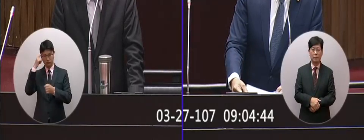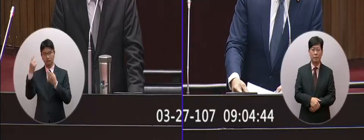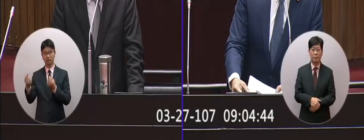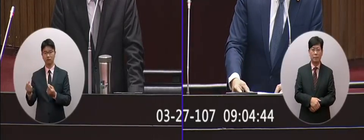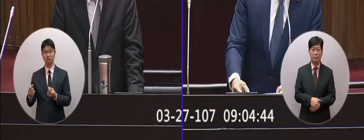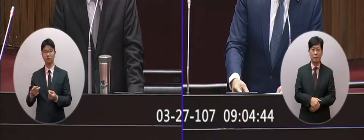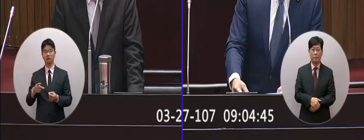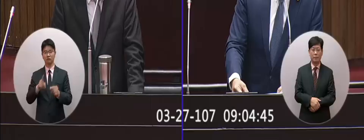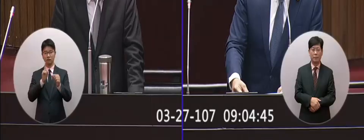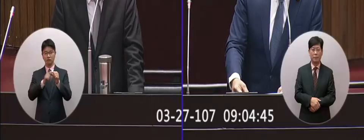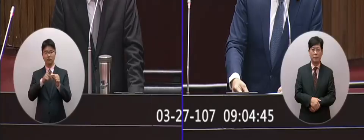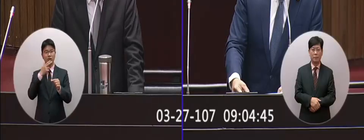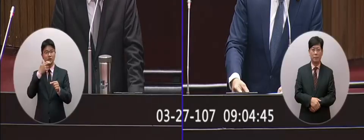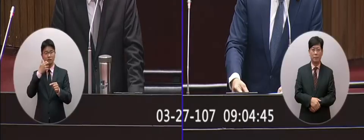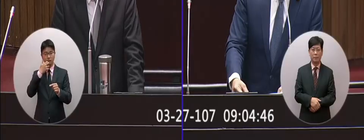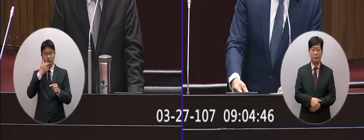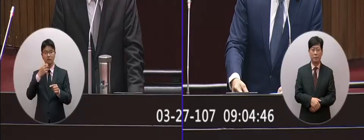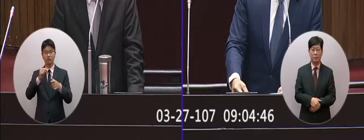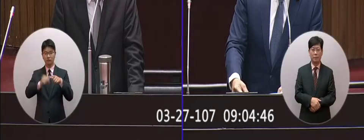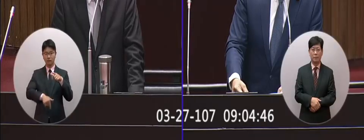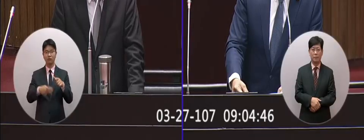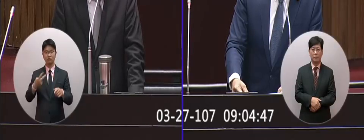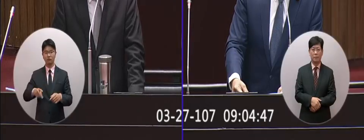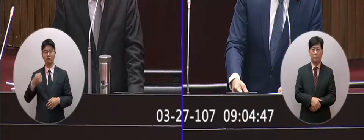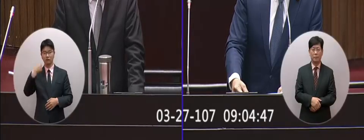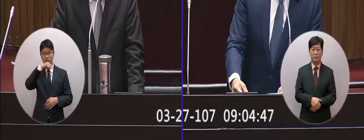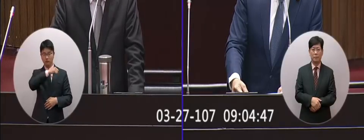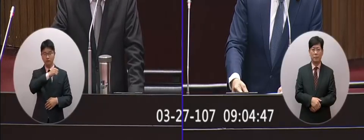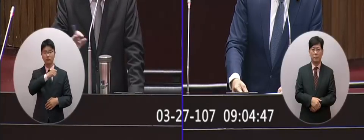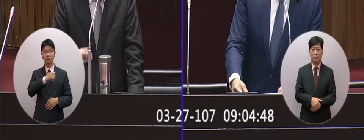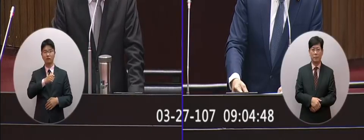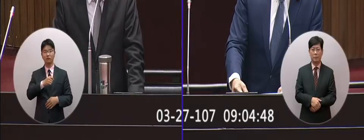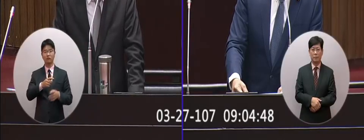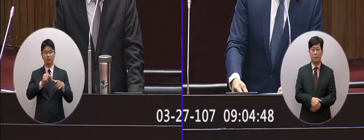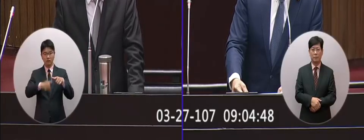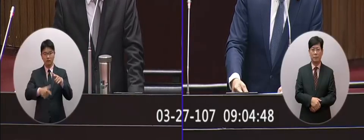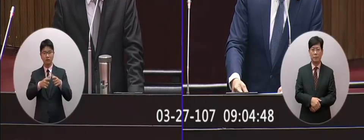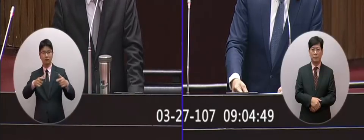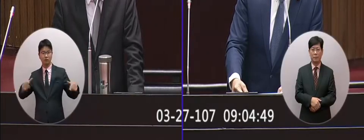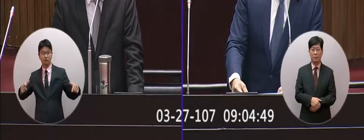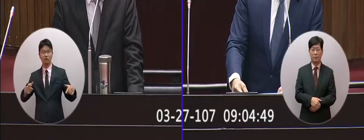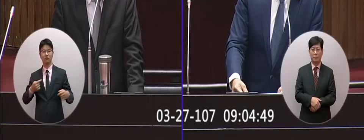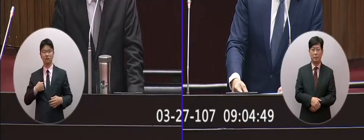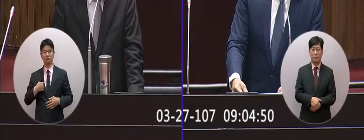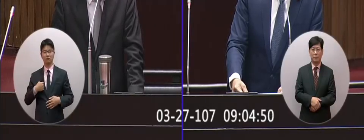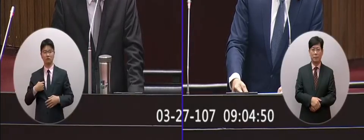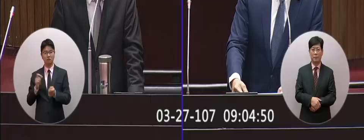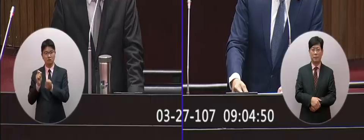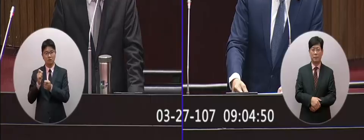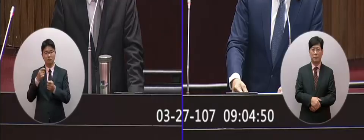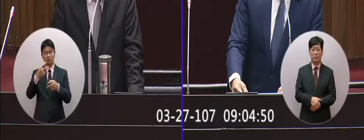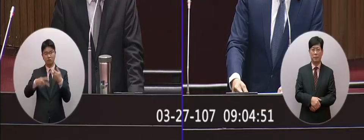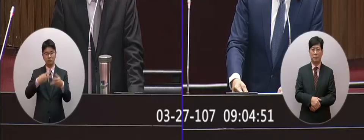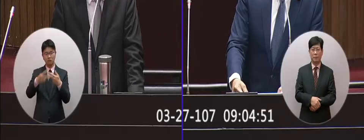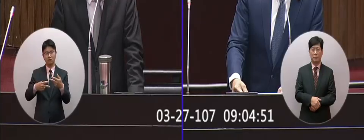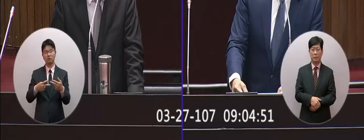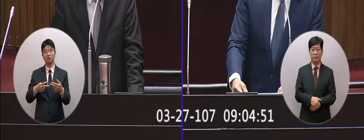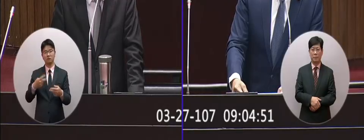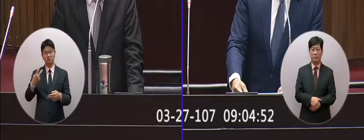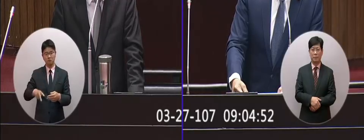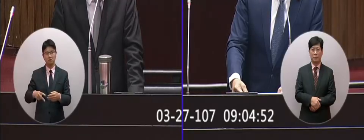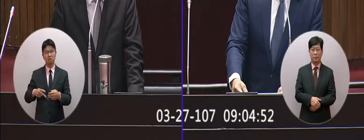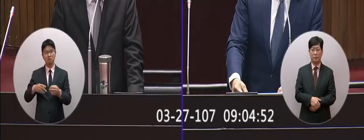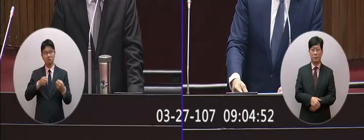包括中钢，包括我们台湾的业者我们在这一两个礼拜里面呢，会进一步的